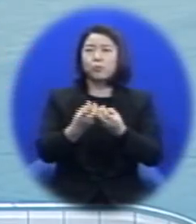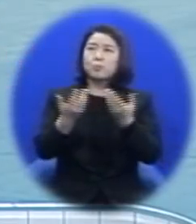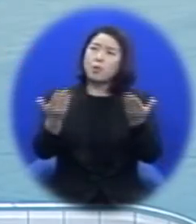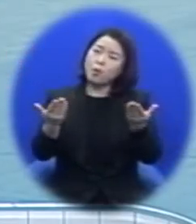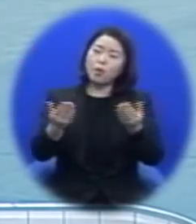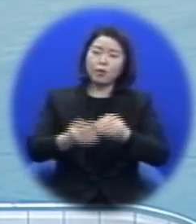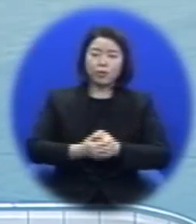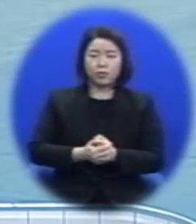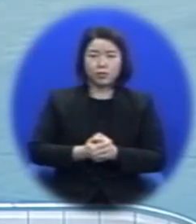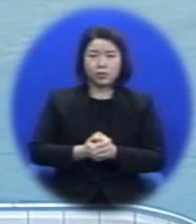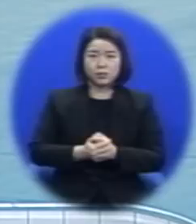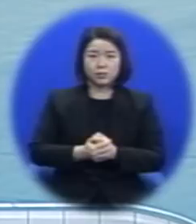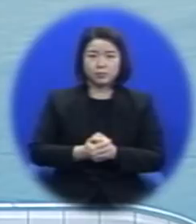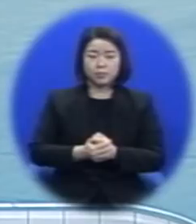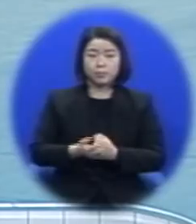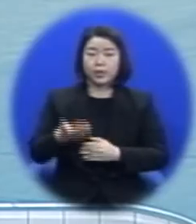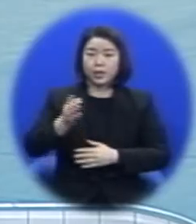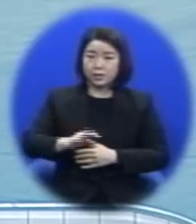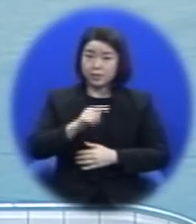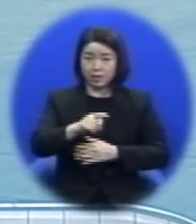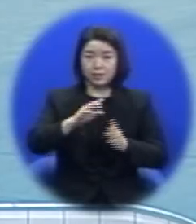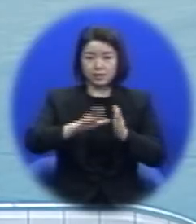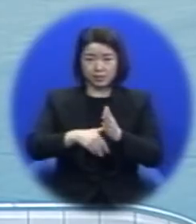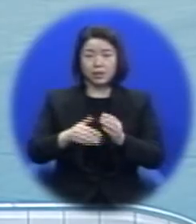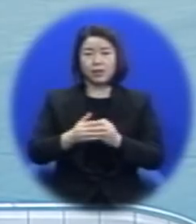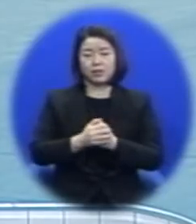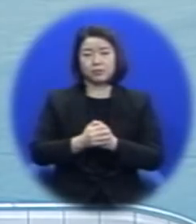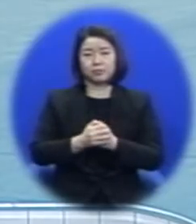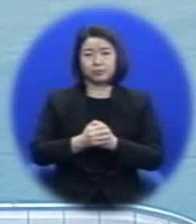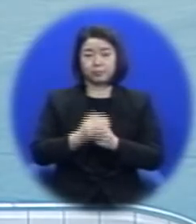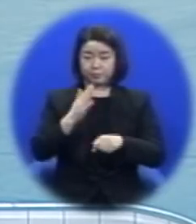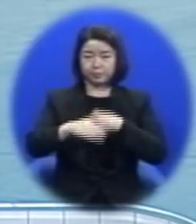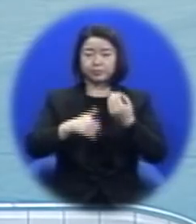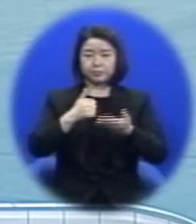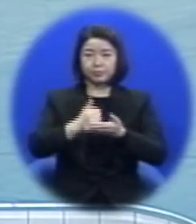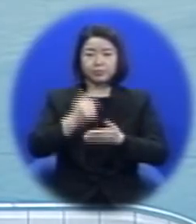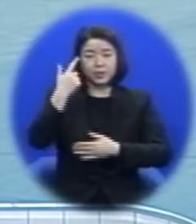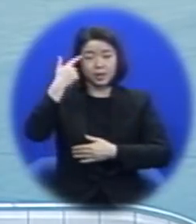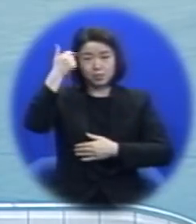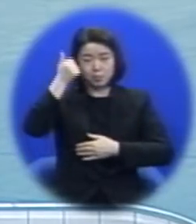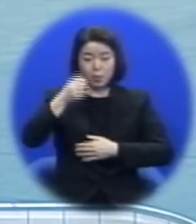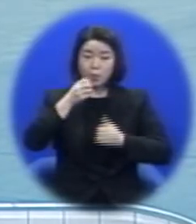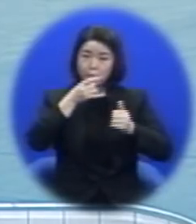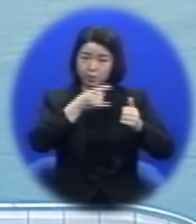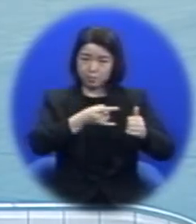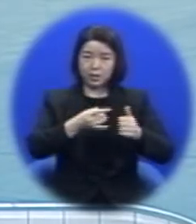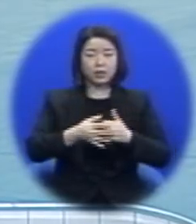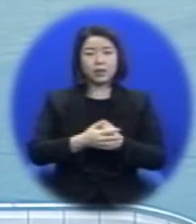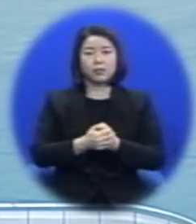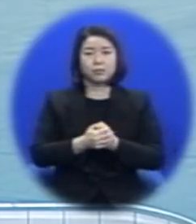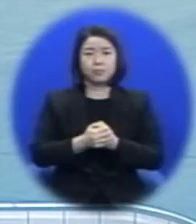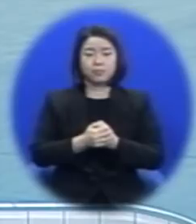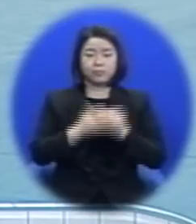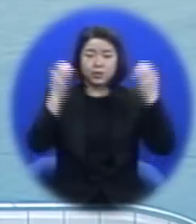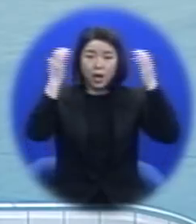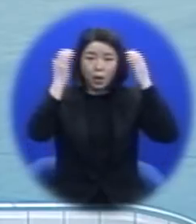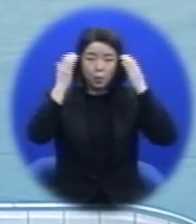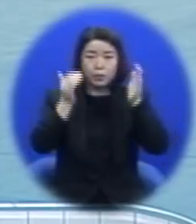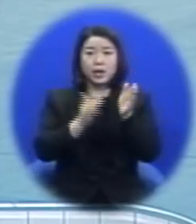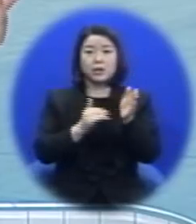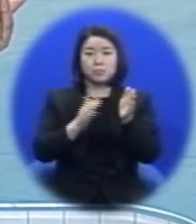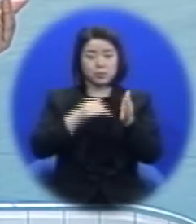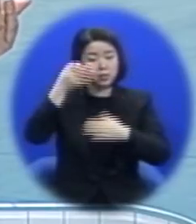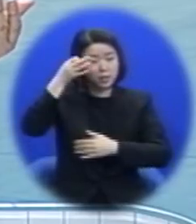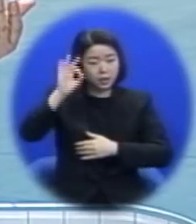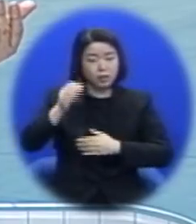까닭입니까? 그런데 그때 하나님이 목사님에게 고난의 비밀을